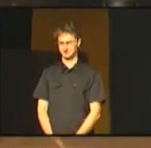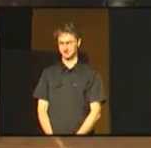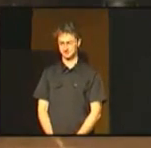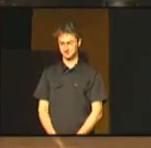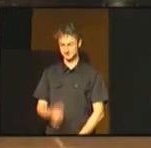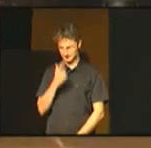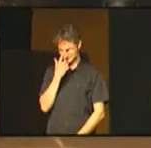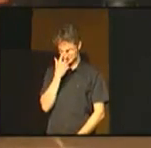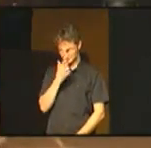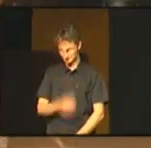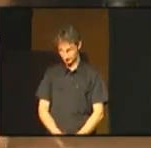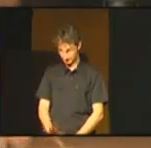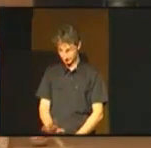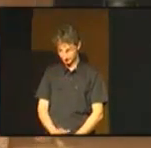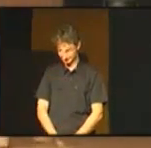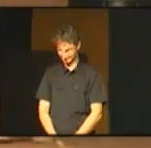Sí, perfecte, oi?